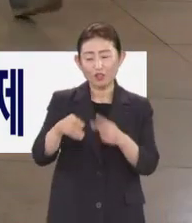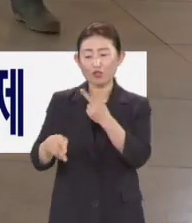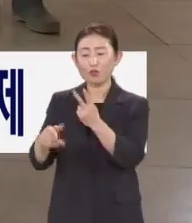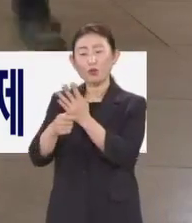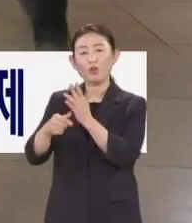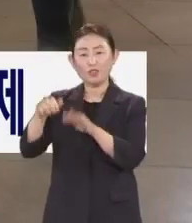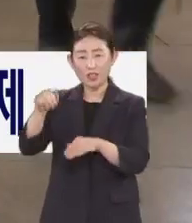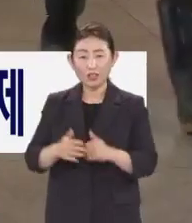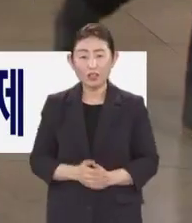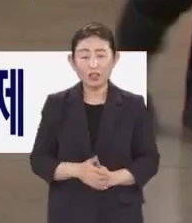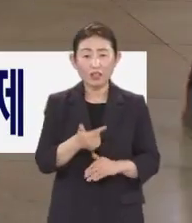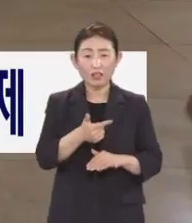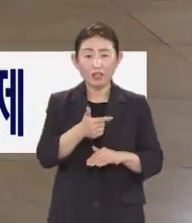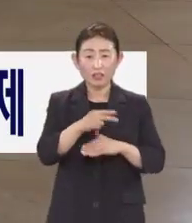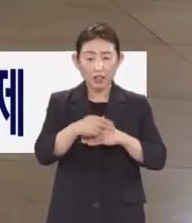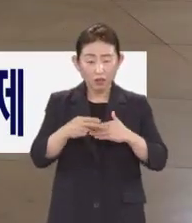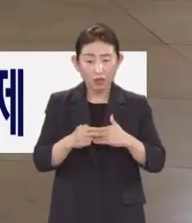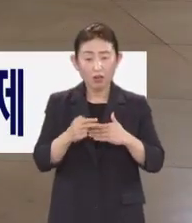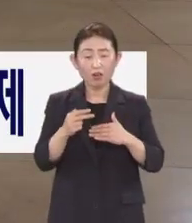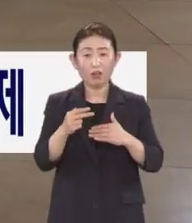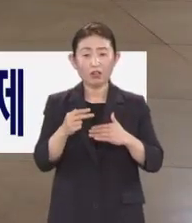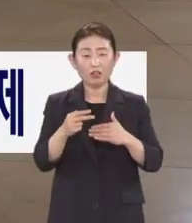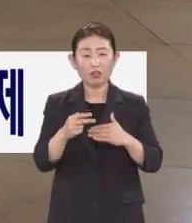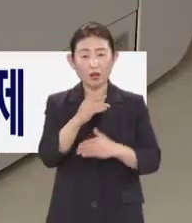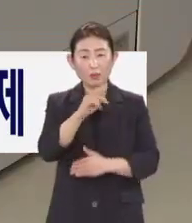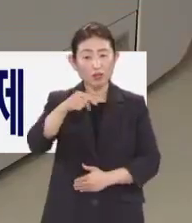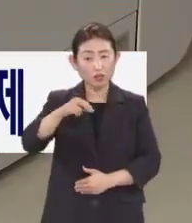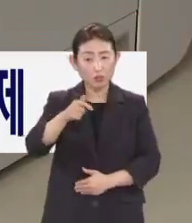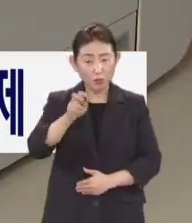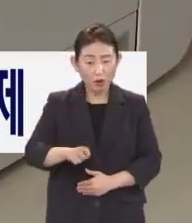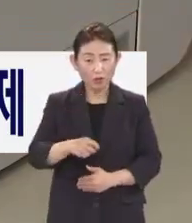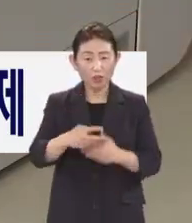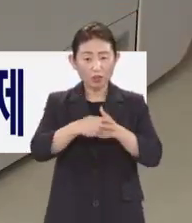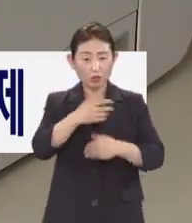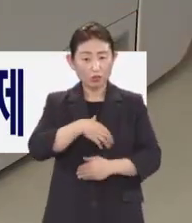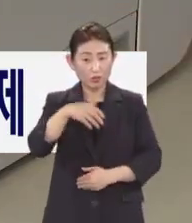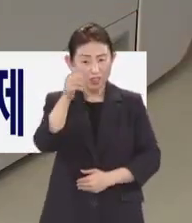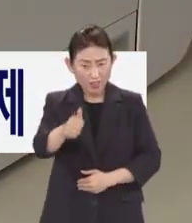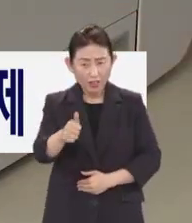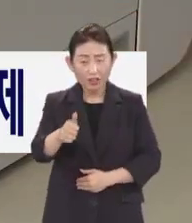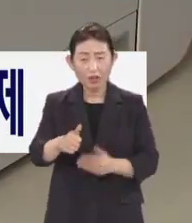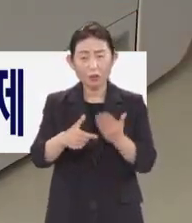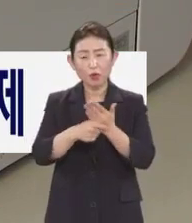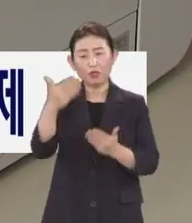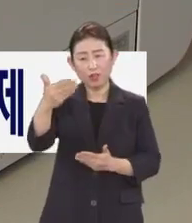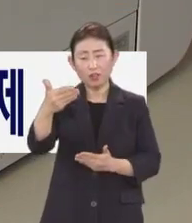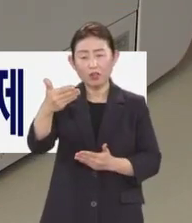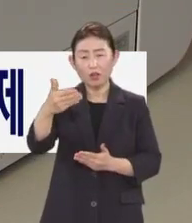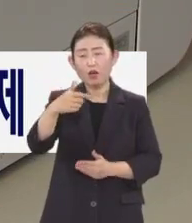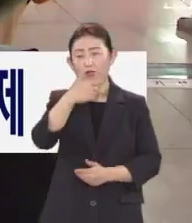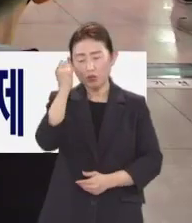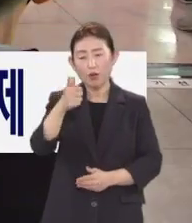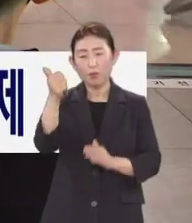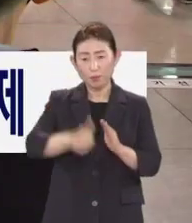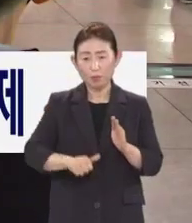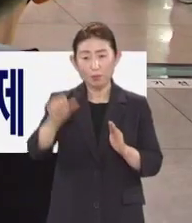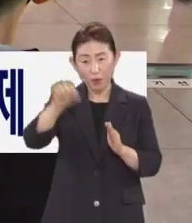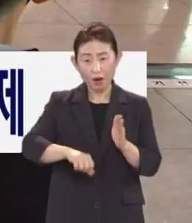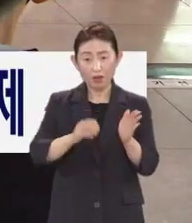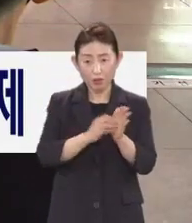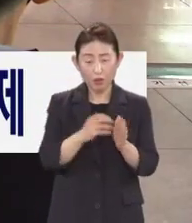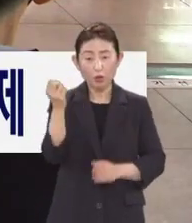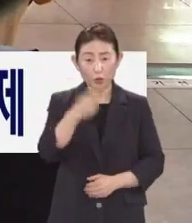대전 회동농협도 대덕구청장을 지낸 박수범 현 조합장이 9표 차로 패했습니다. 현 조합장의 10선 달성